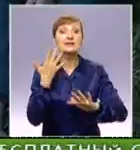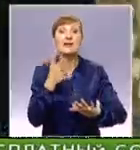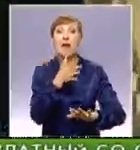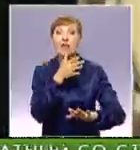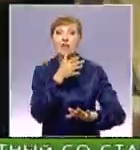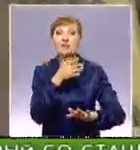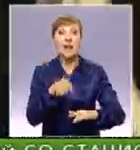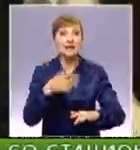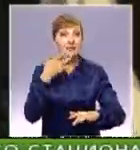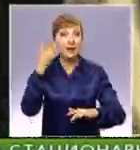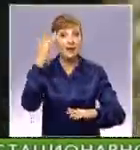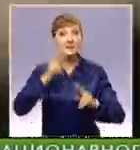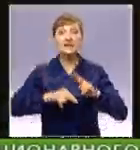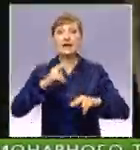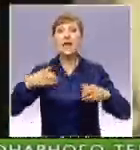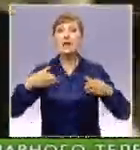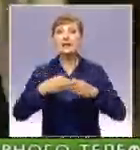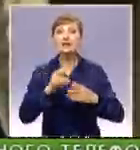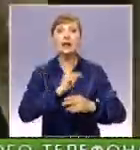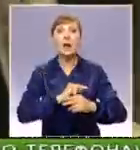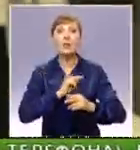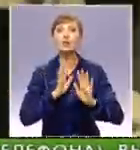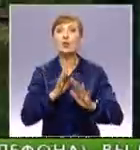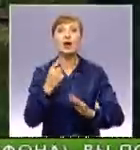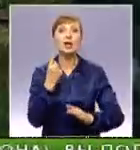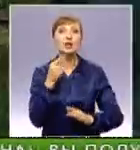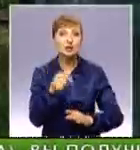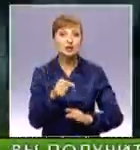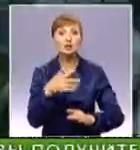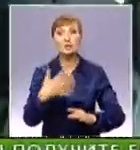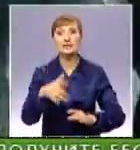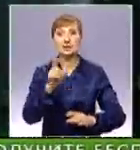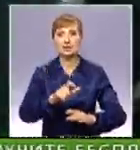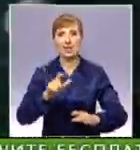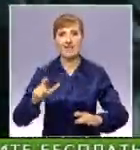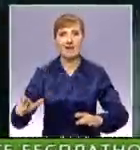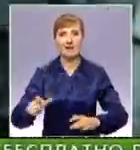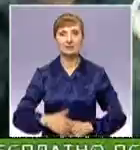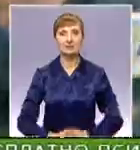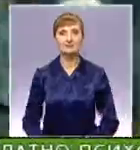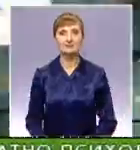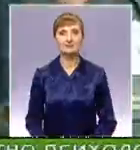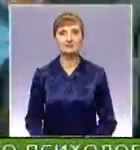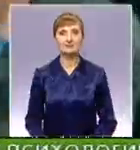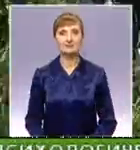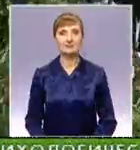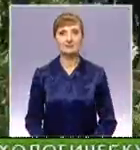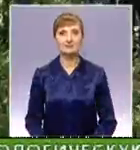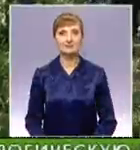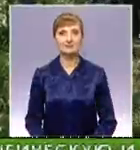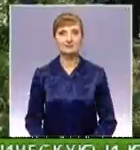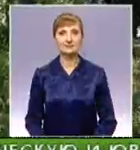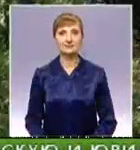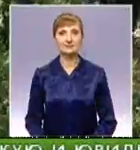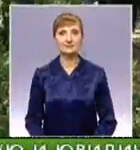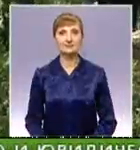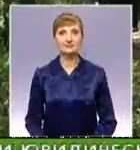назад. Этим летом в строительных отрядах работает всего 1050 человек. Любовь Мироедова, Мурат Тайжанов, телеканал Алматы.